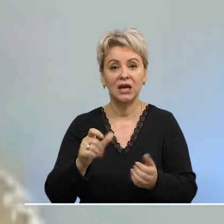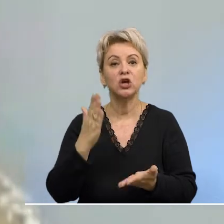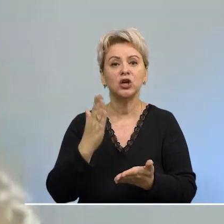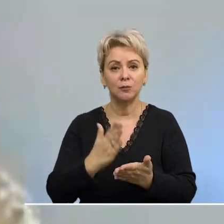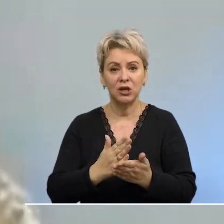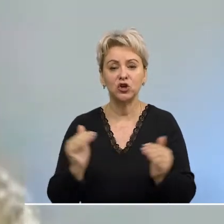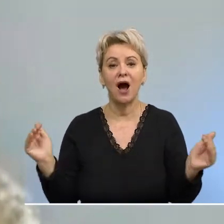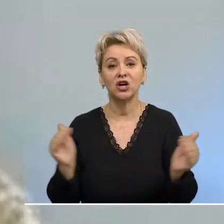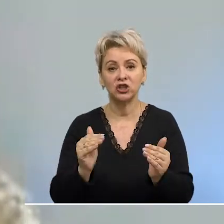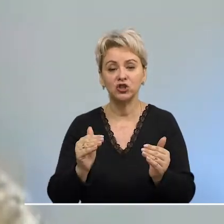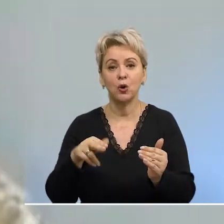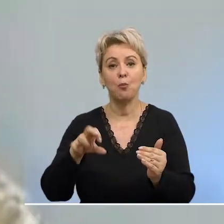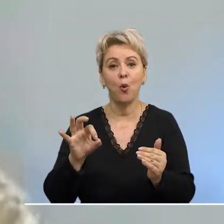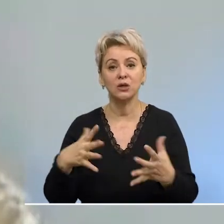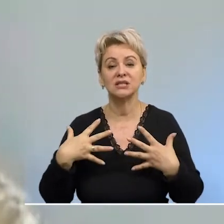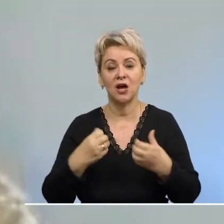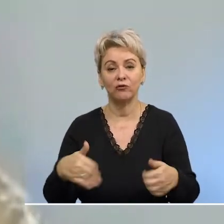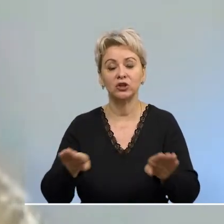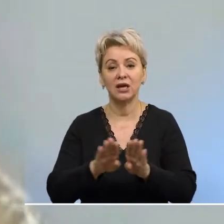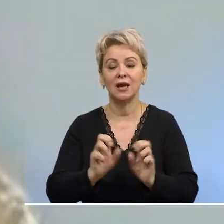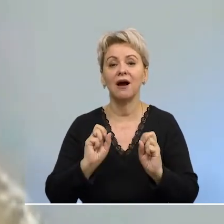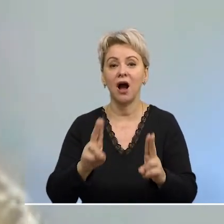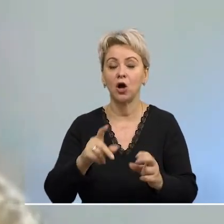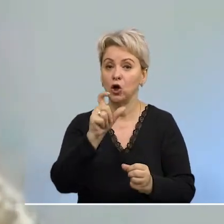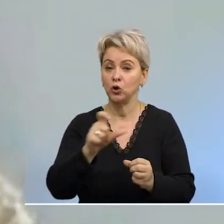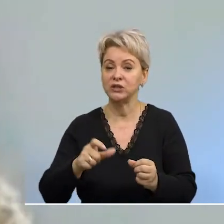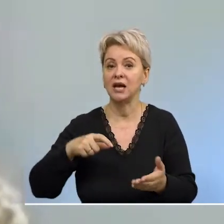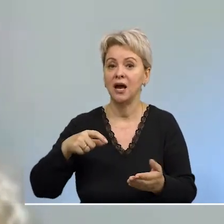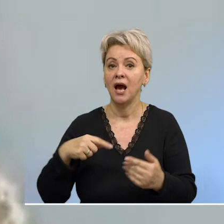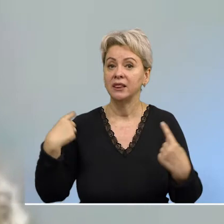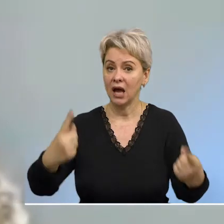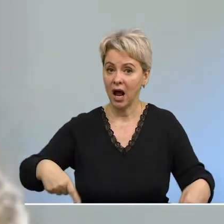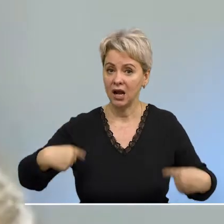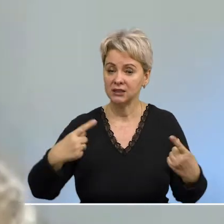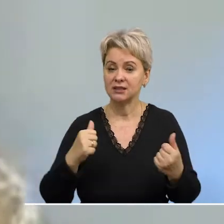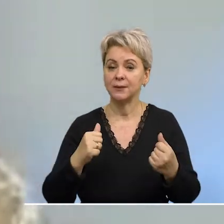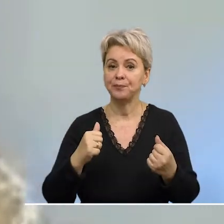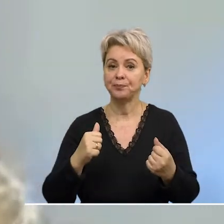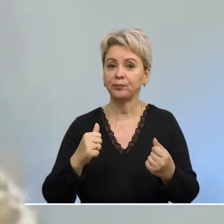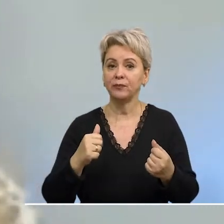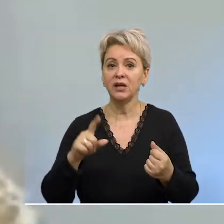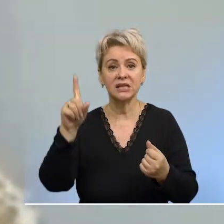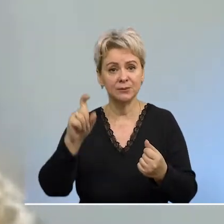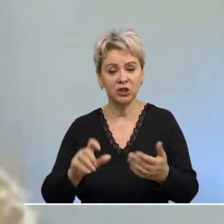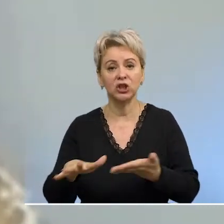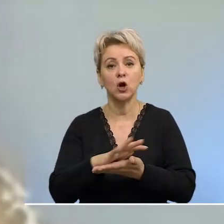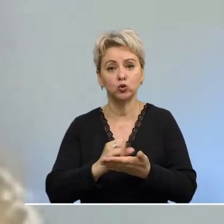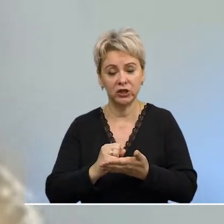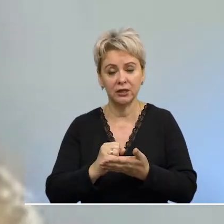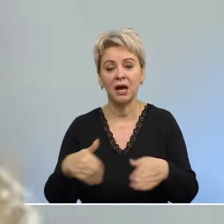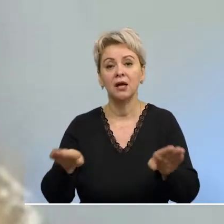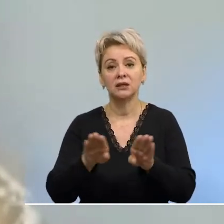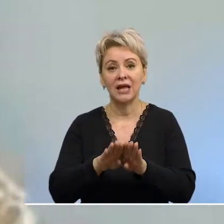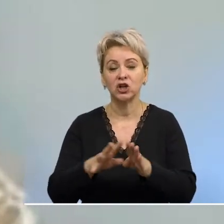ну, имеющих ограничения по здоровью, таких, допустим, как люди, передвигающие на коляске, опорно-двигательные